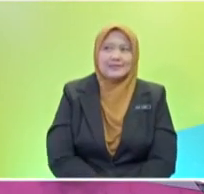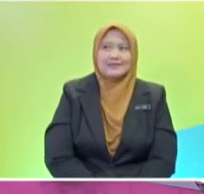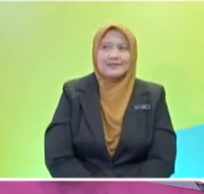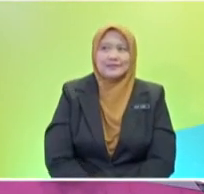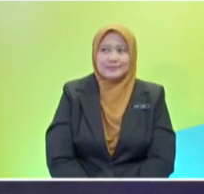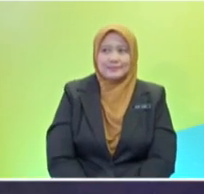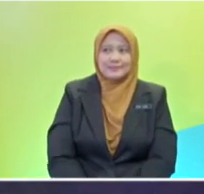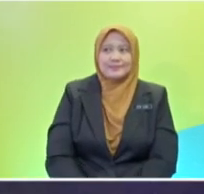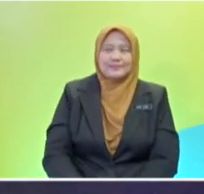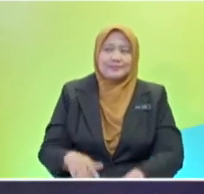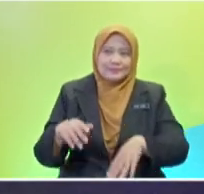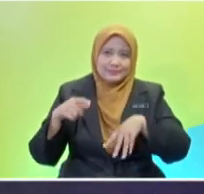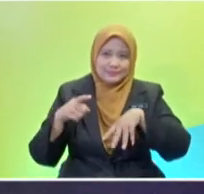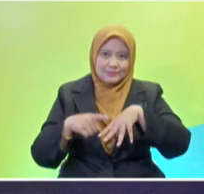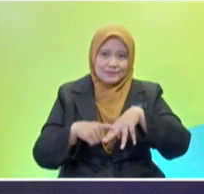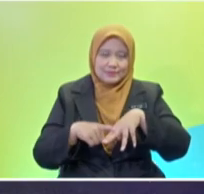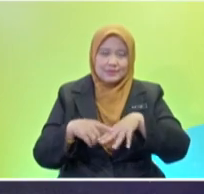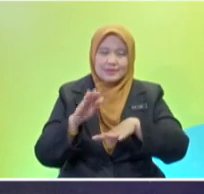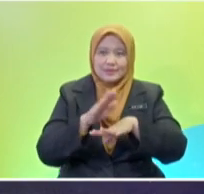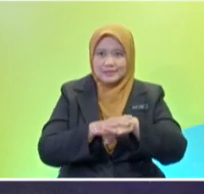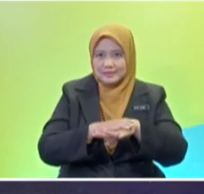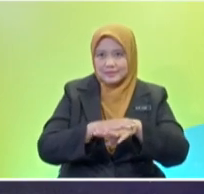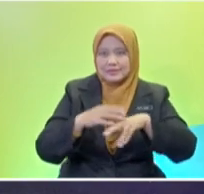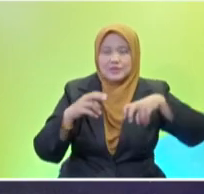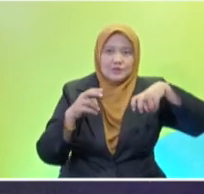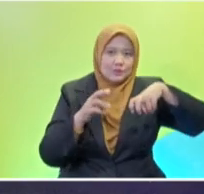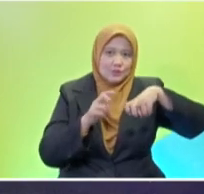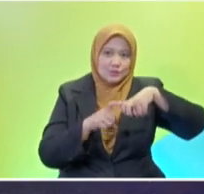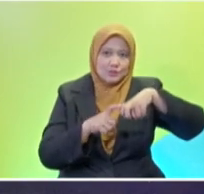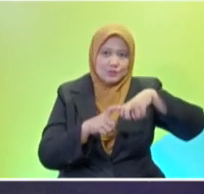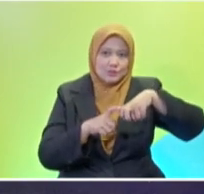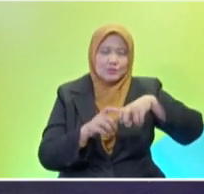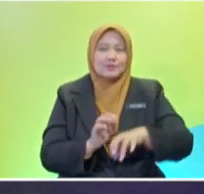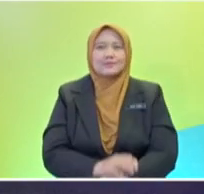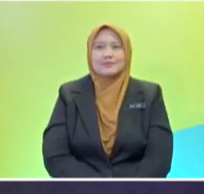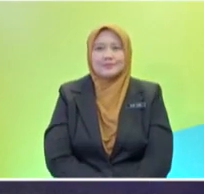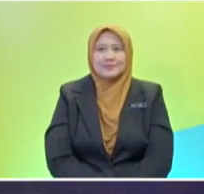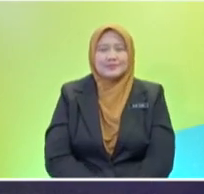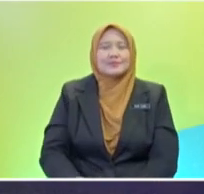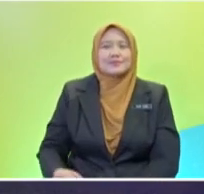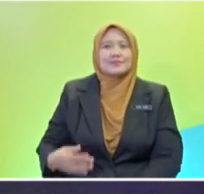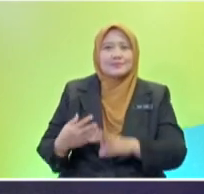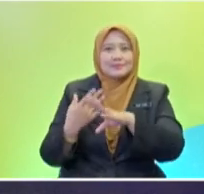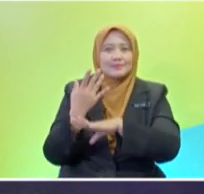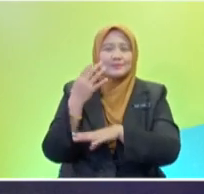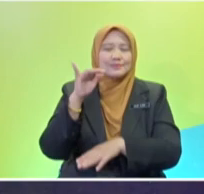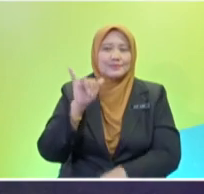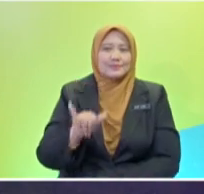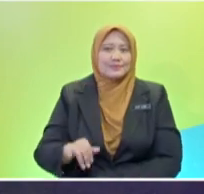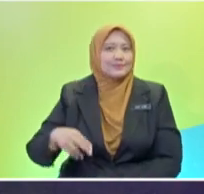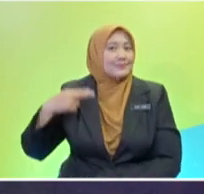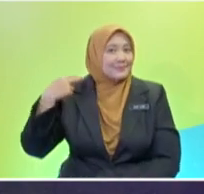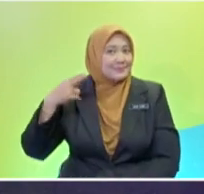pernah tengok paha atas lutut lutut atas kaki-kaki atas jempol rumput yang hijau